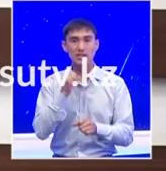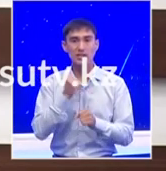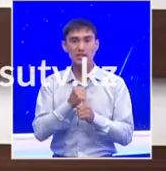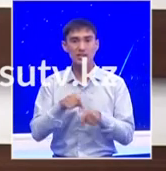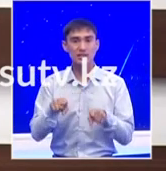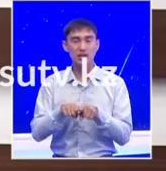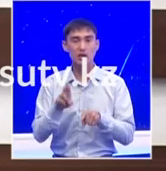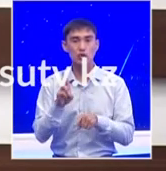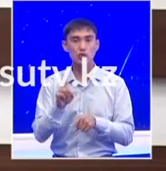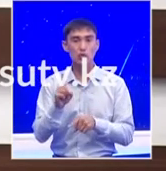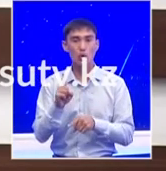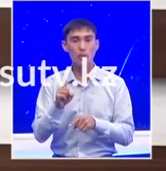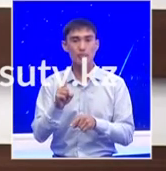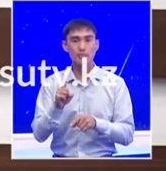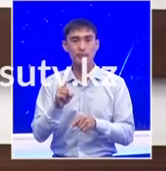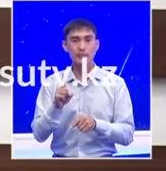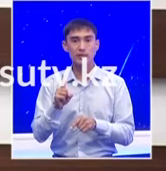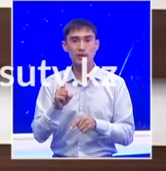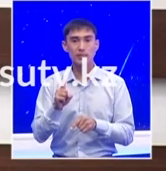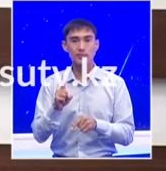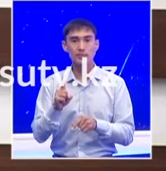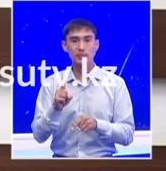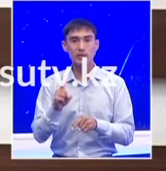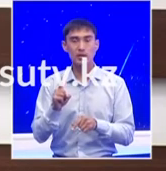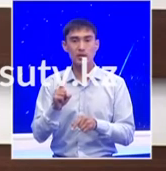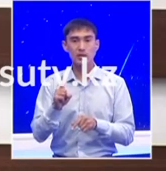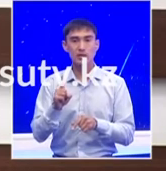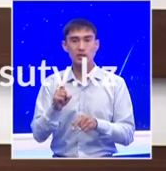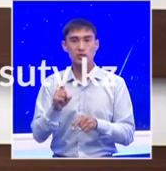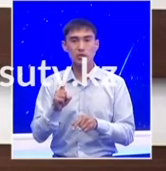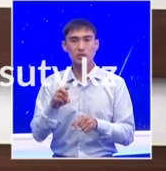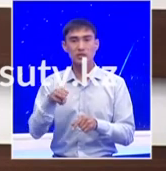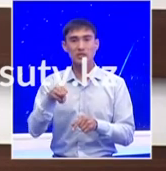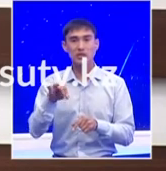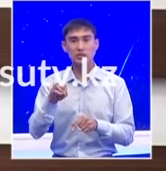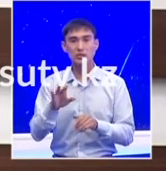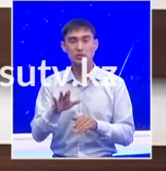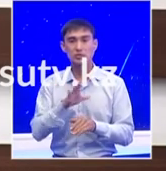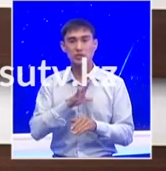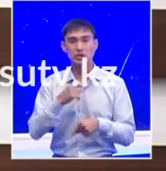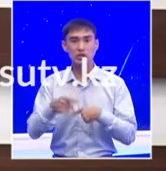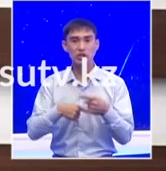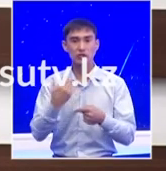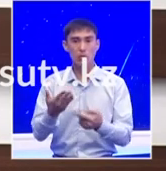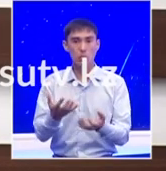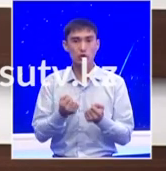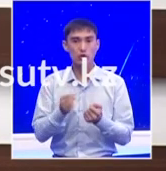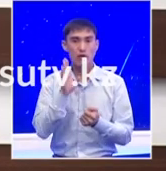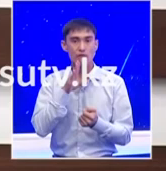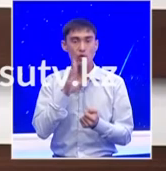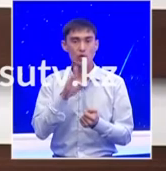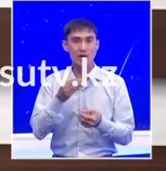так, что, ну, даже вот то, что Тасхум, через него получаем воду,